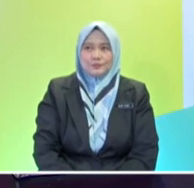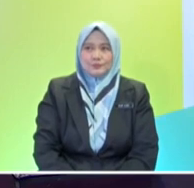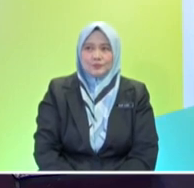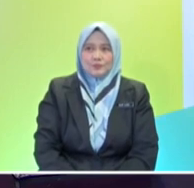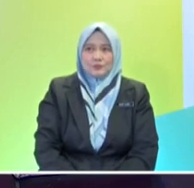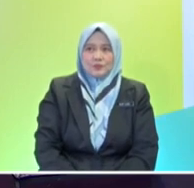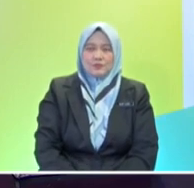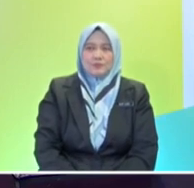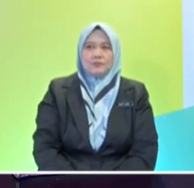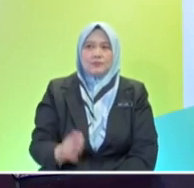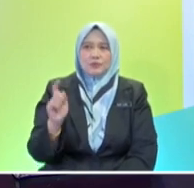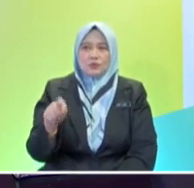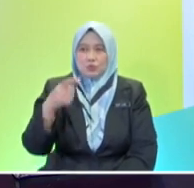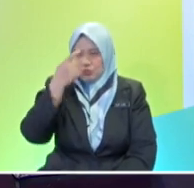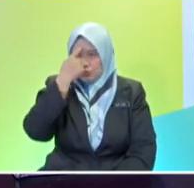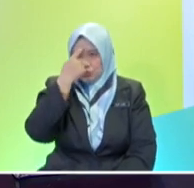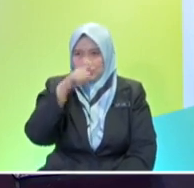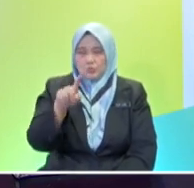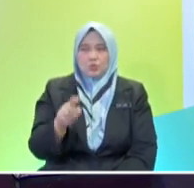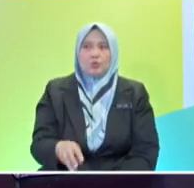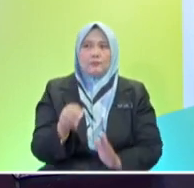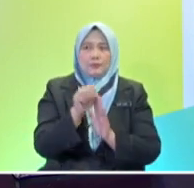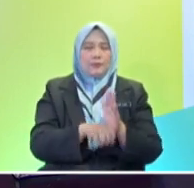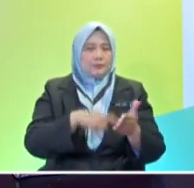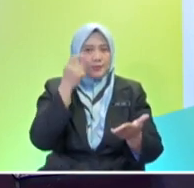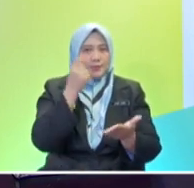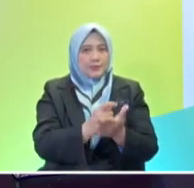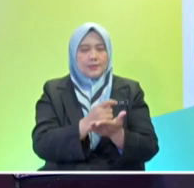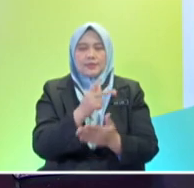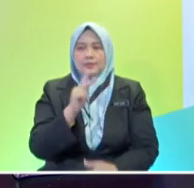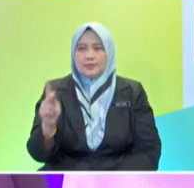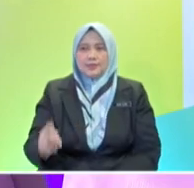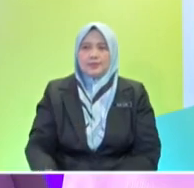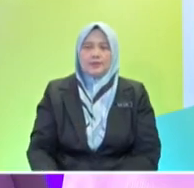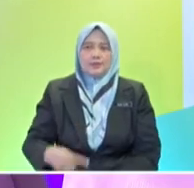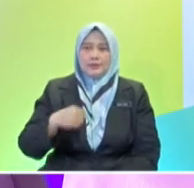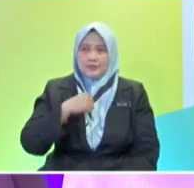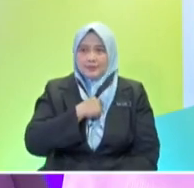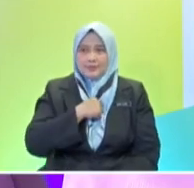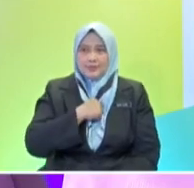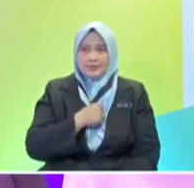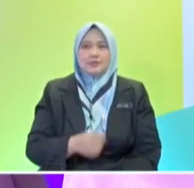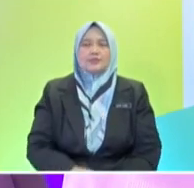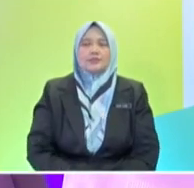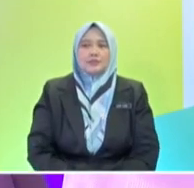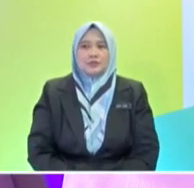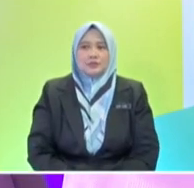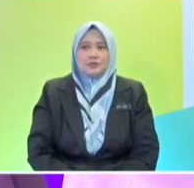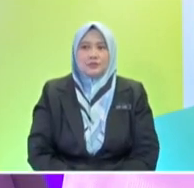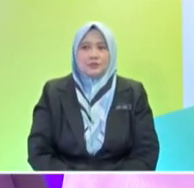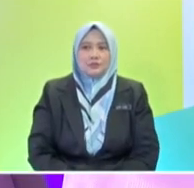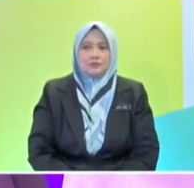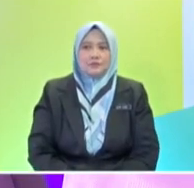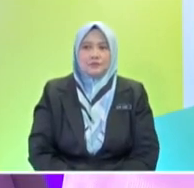lain, mesti kerana dia nak mempertahankan diri dia. Jadi kulit yang keras untuk